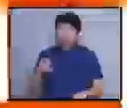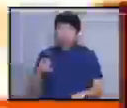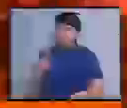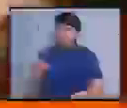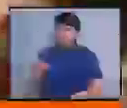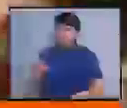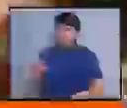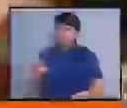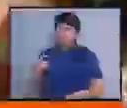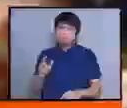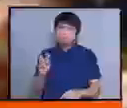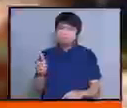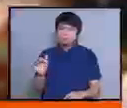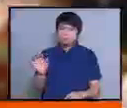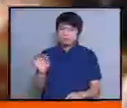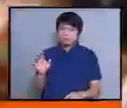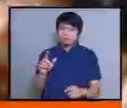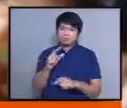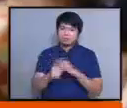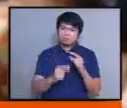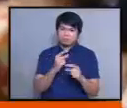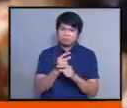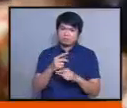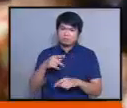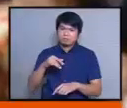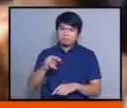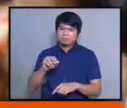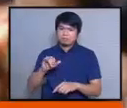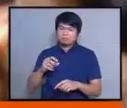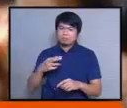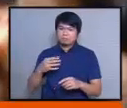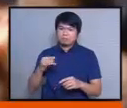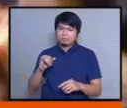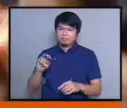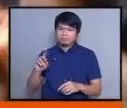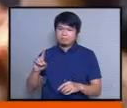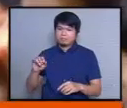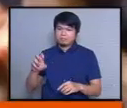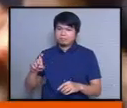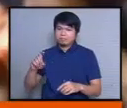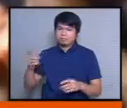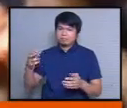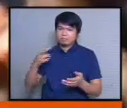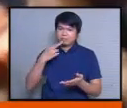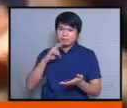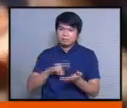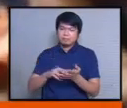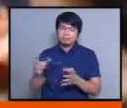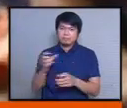Sa kanilang 2019 Global Pension Index Report, nakakuha ang Pilipinas ng